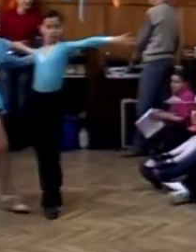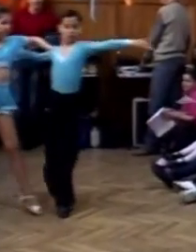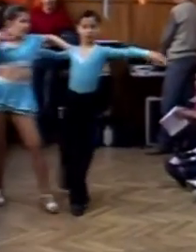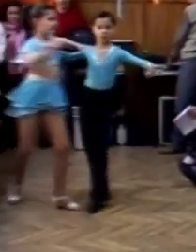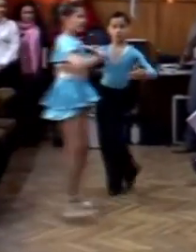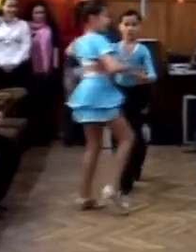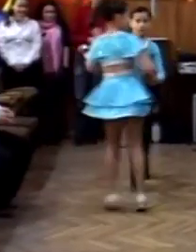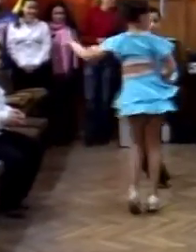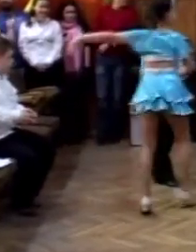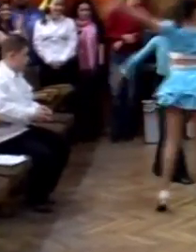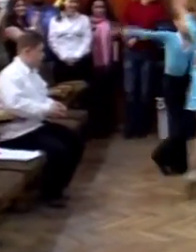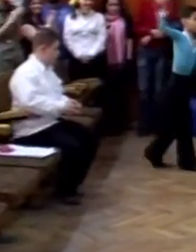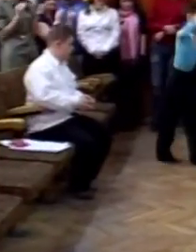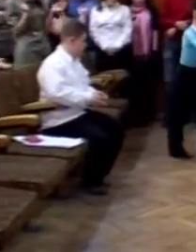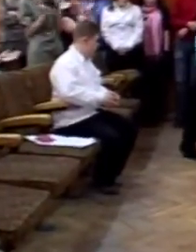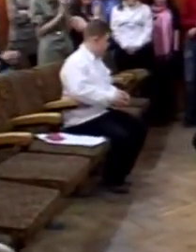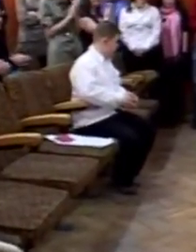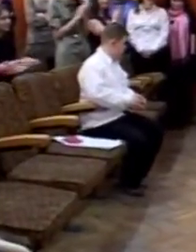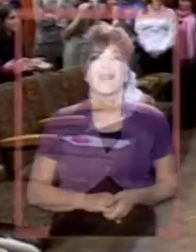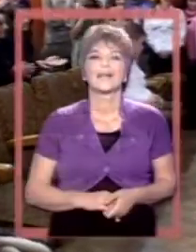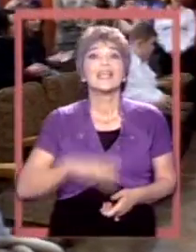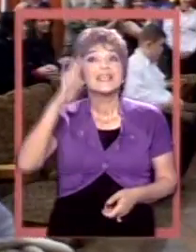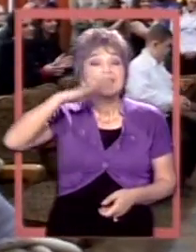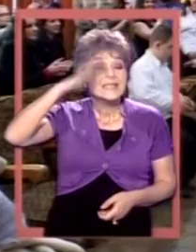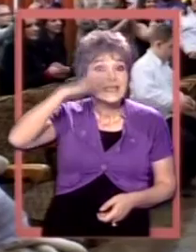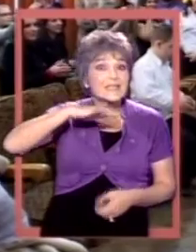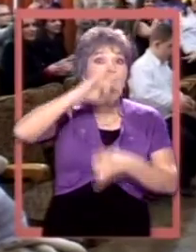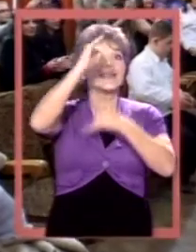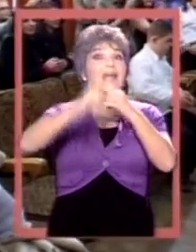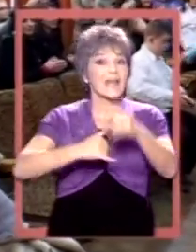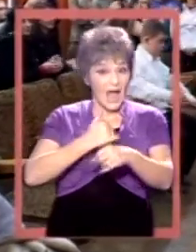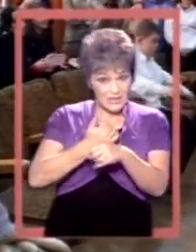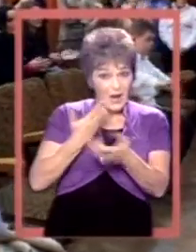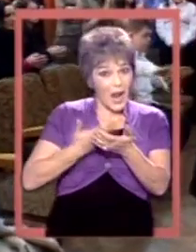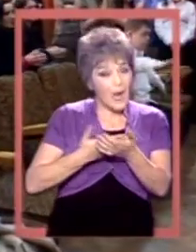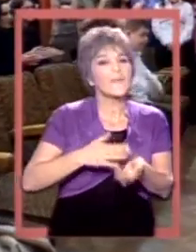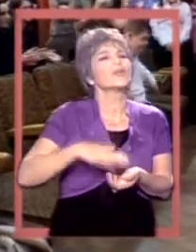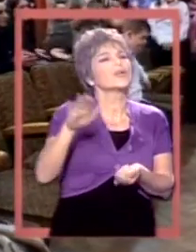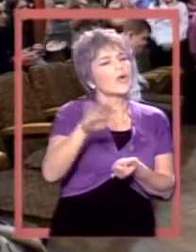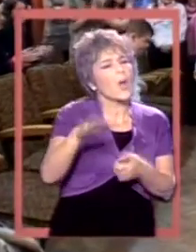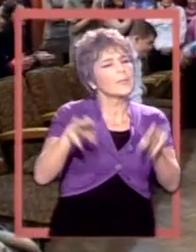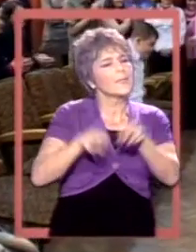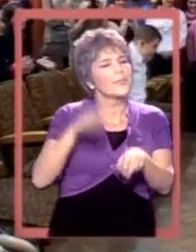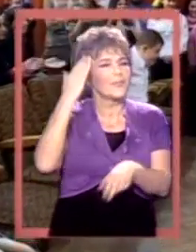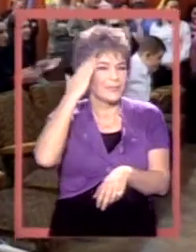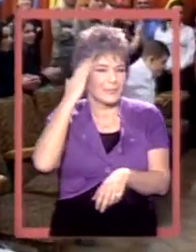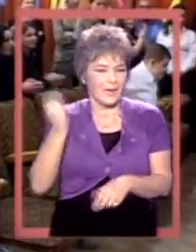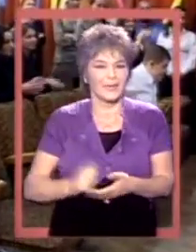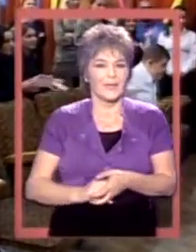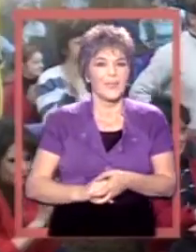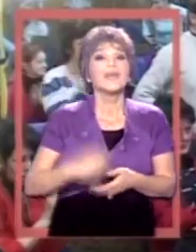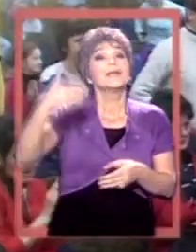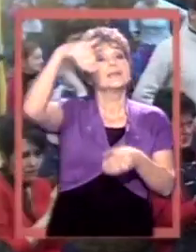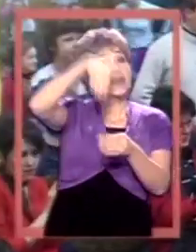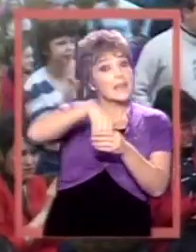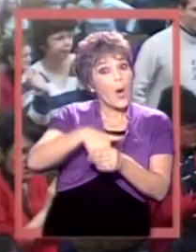Cu ocazia Zilei Mondiale a Sindromului Down, au avut loc o serie de manifestări dedicate acestui eveniment, care se includ